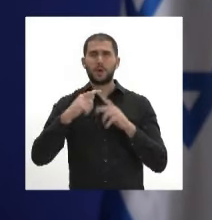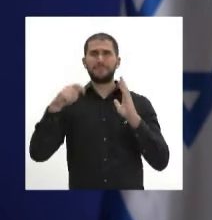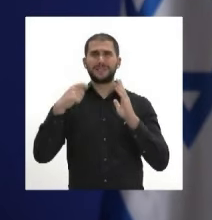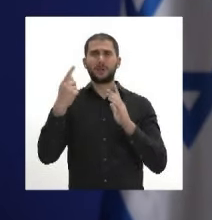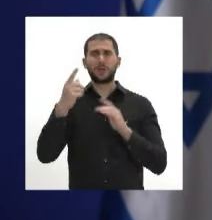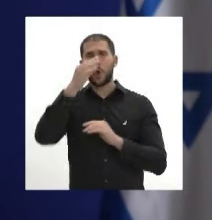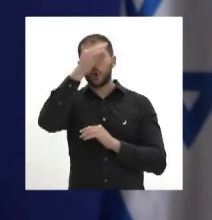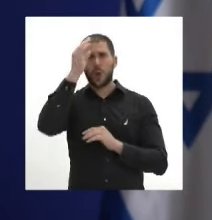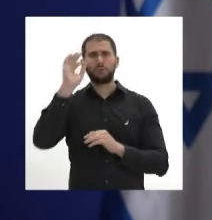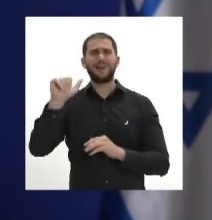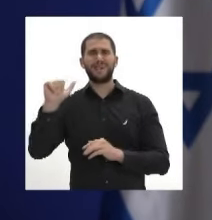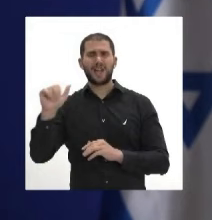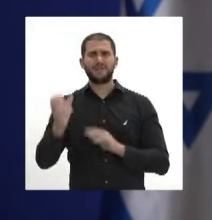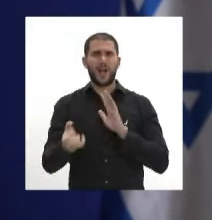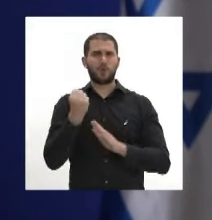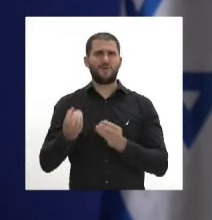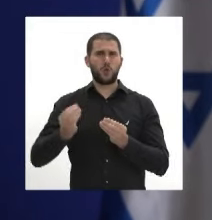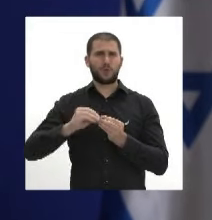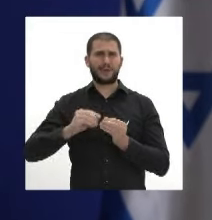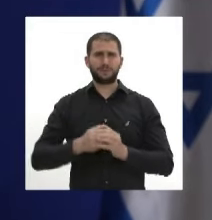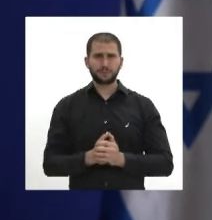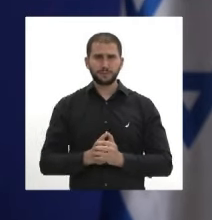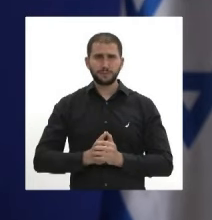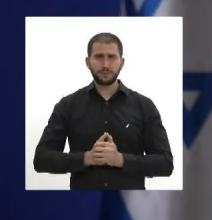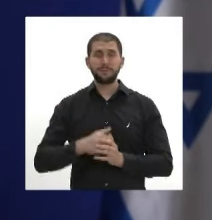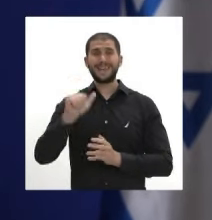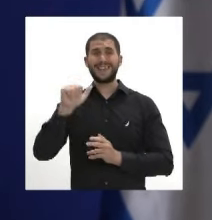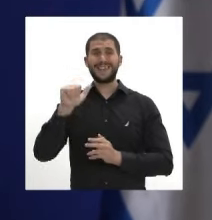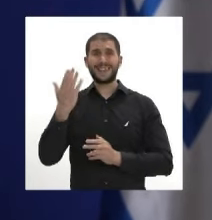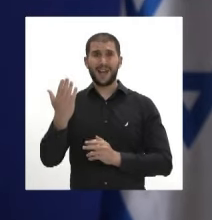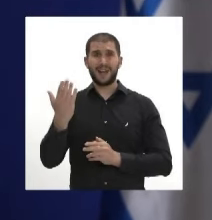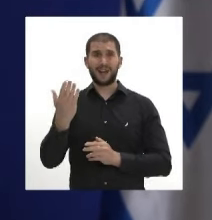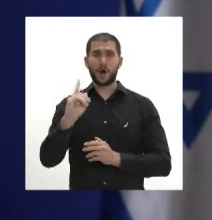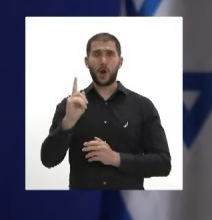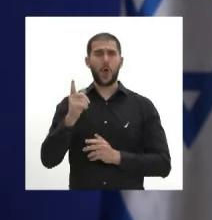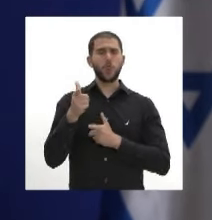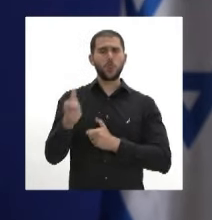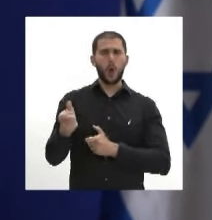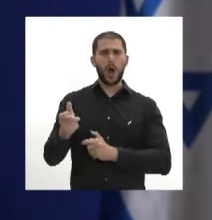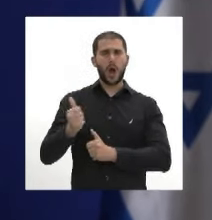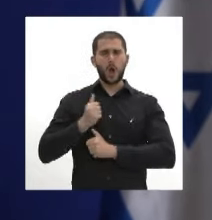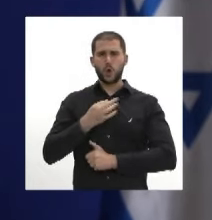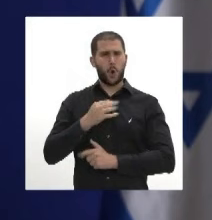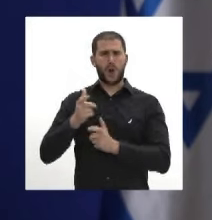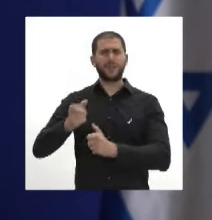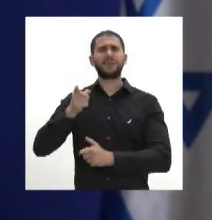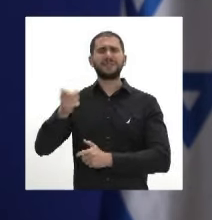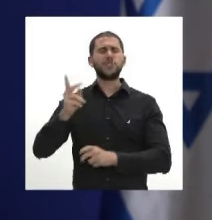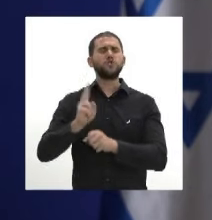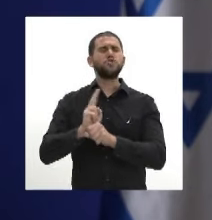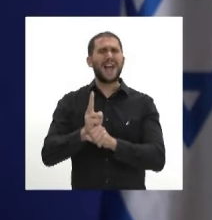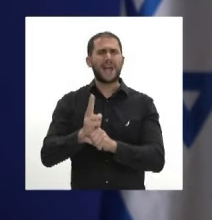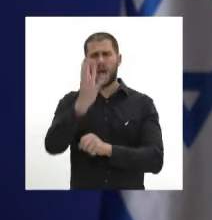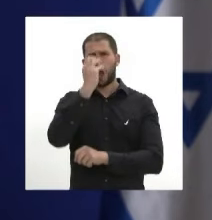על גורלם של איתי והחטוף הנוסף. איתי לא נורא על ידי כוחותינו, זהו שקר